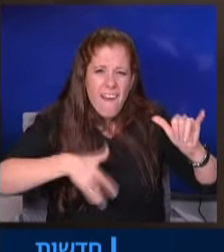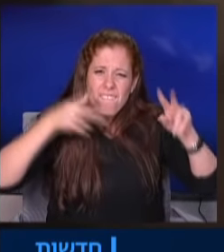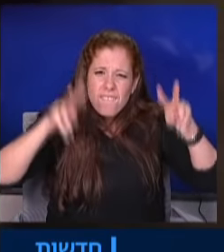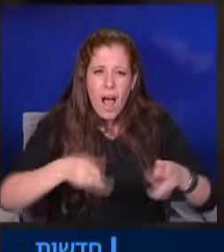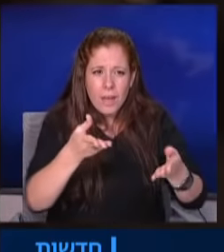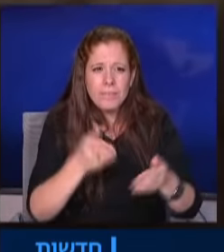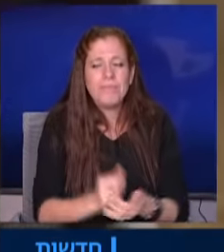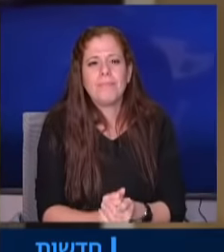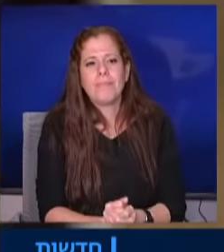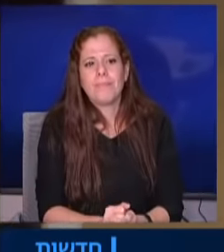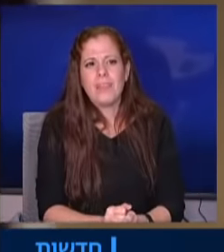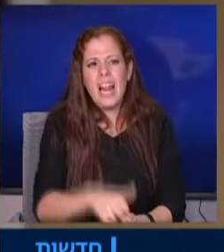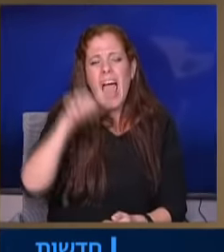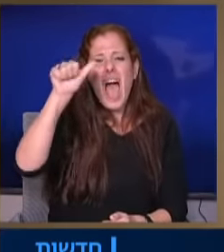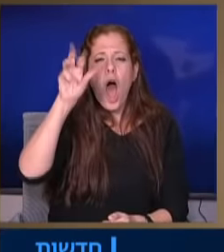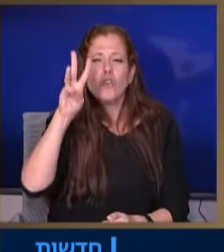יש